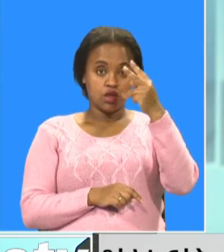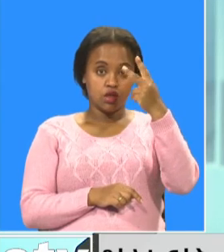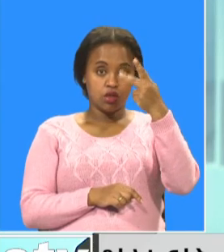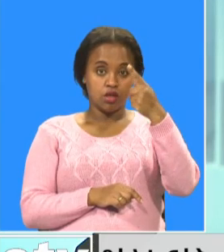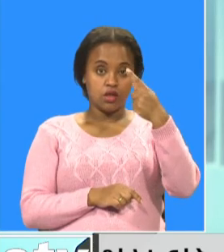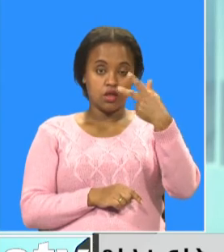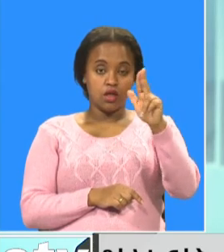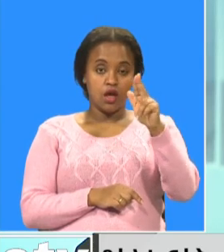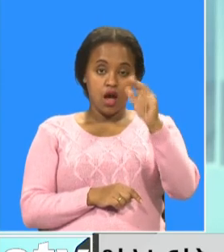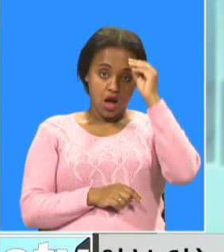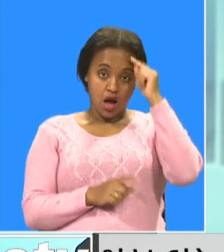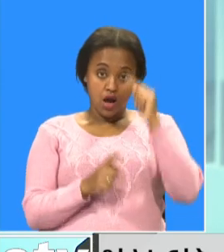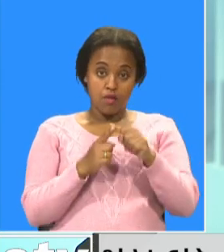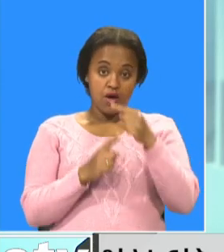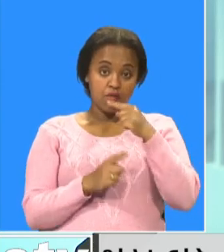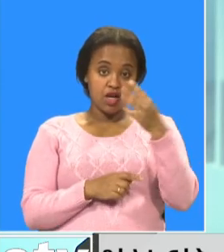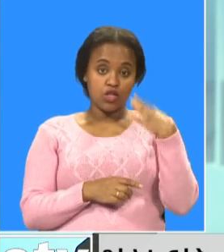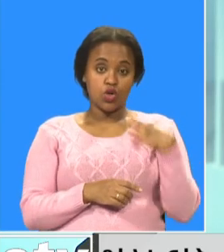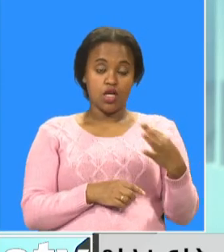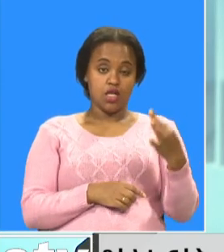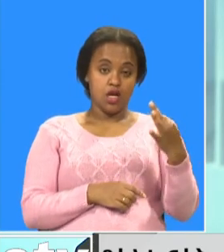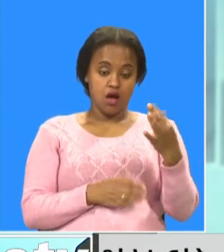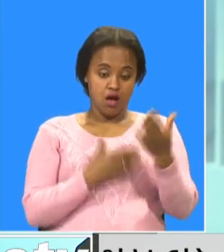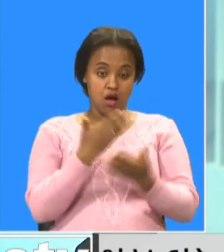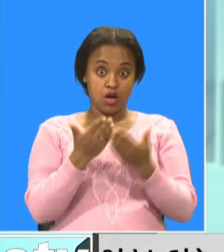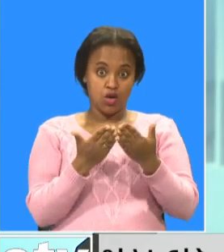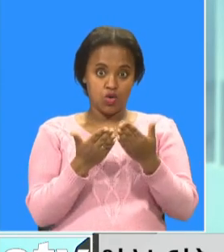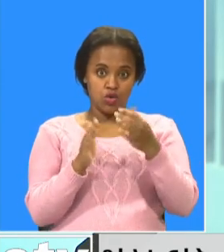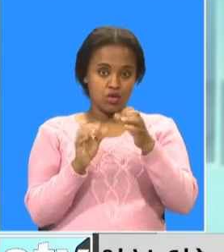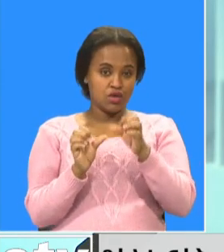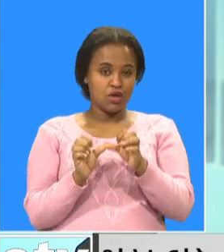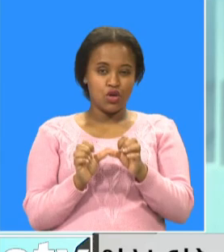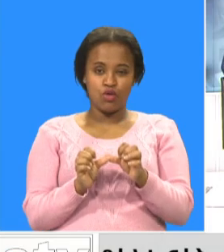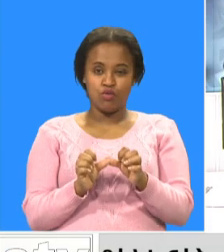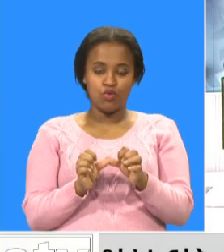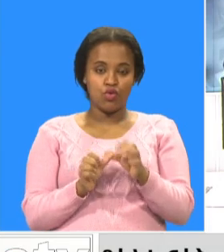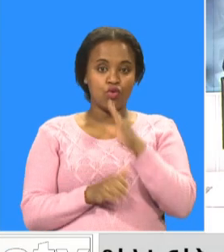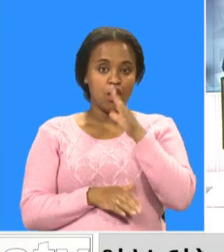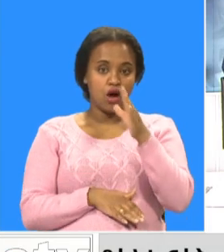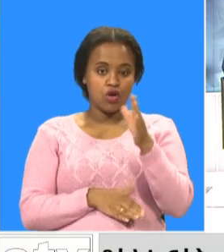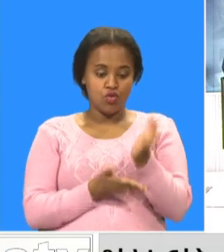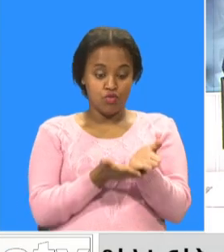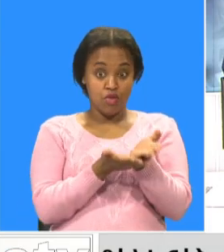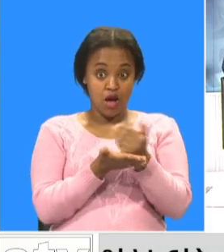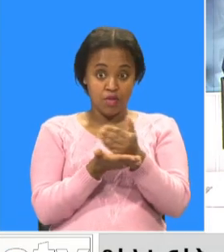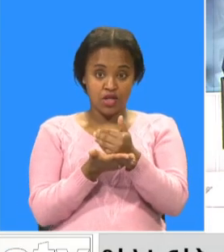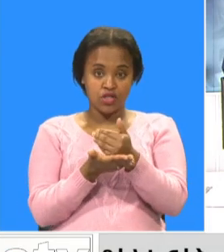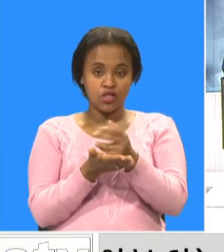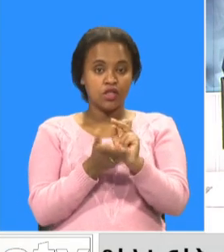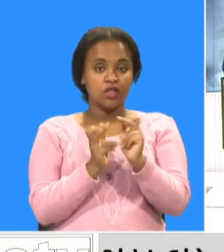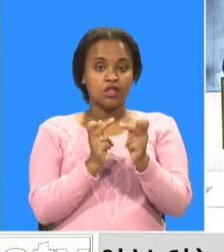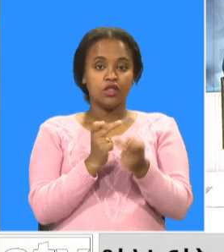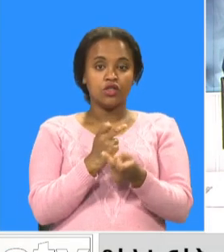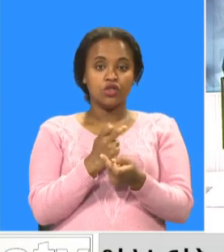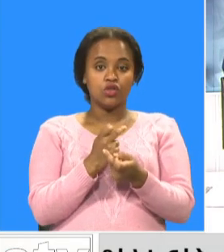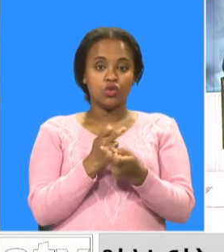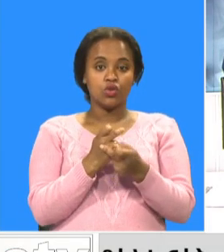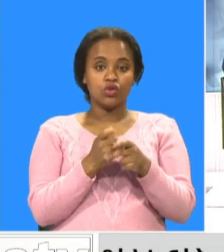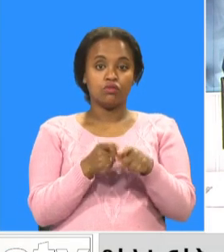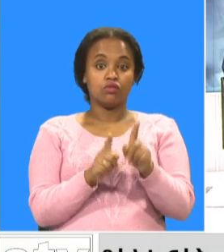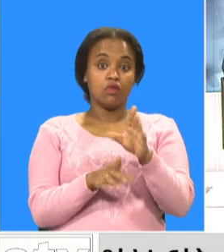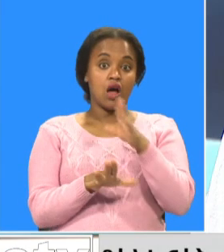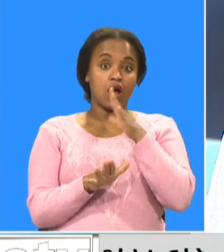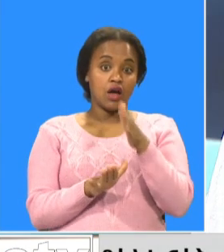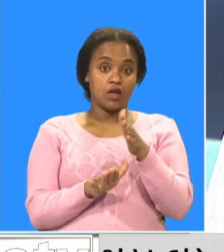ማስኮች ለጤና አገልግሎት የሚውሉ ማስኮች አይደሉም። አምራች ድርጅቶችም ክሌም አላደረጉም። ነገር